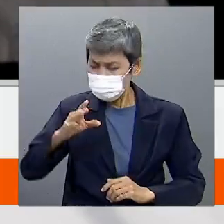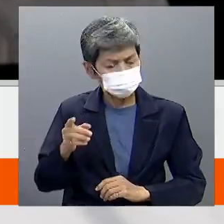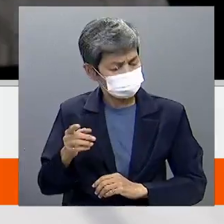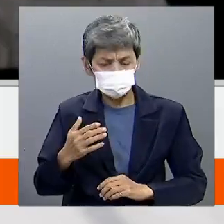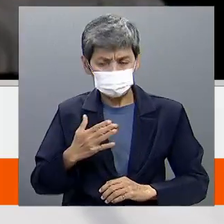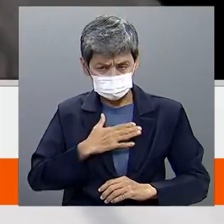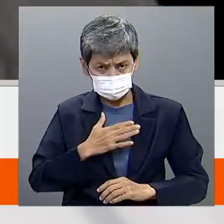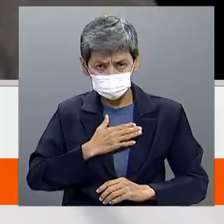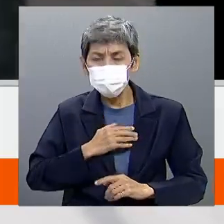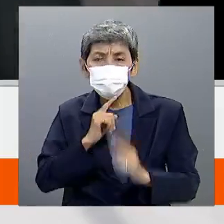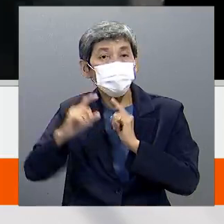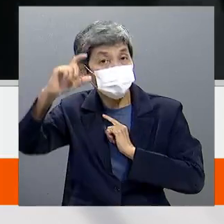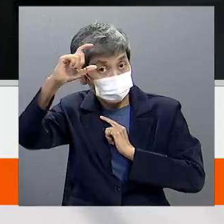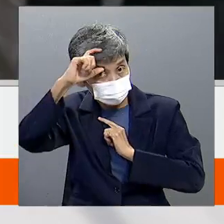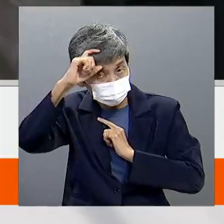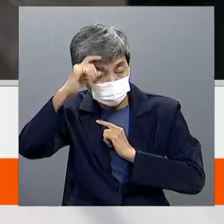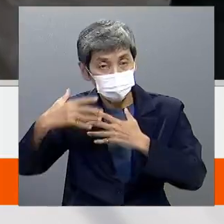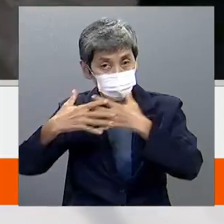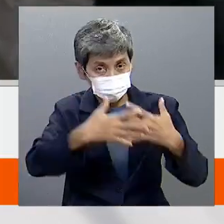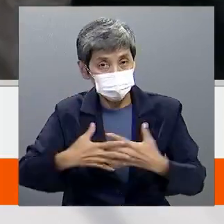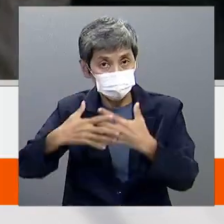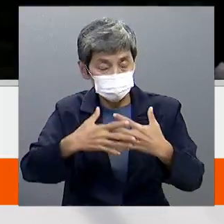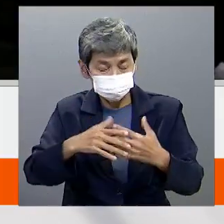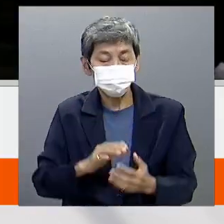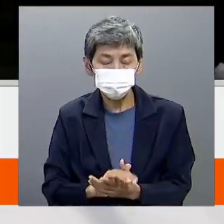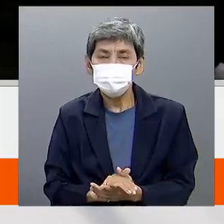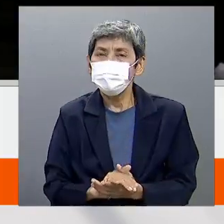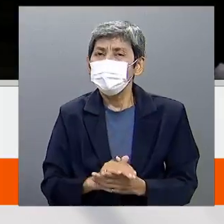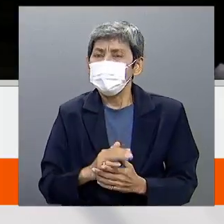ดนเมื่อวันที่28ที่ผ่านมา คร ับว่า